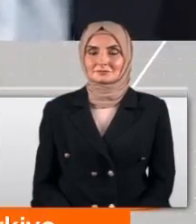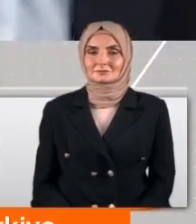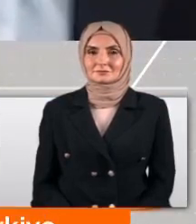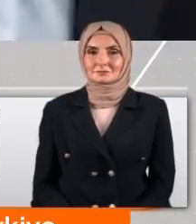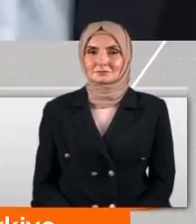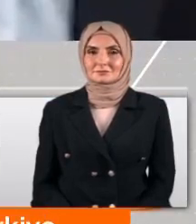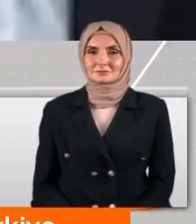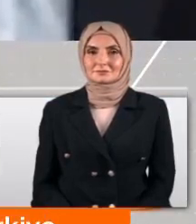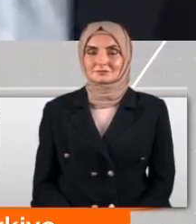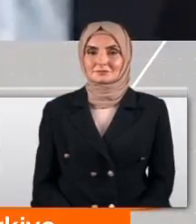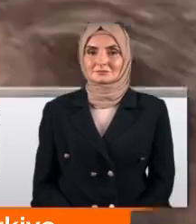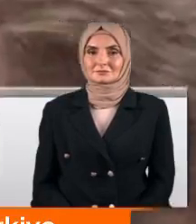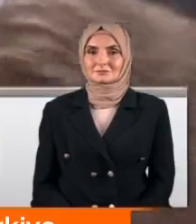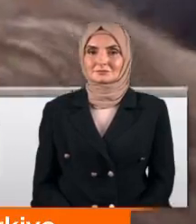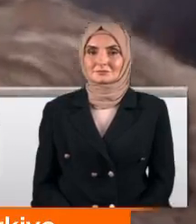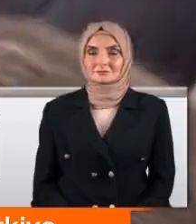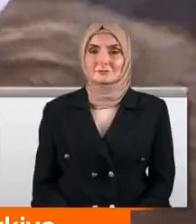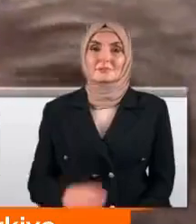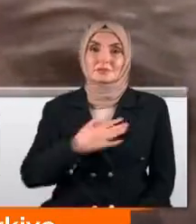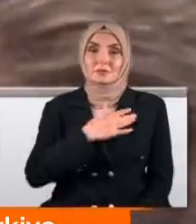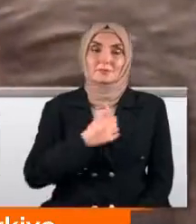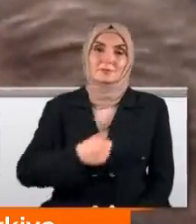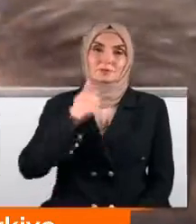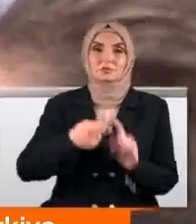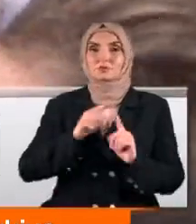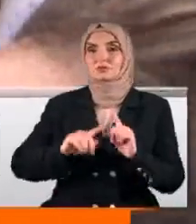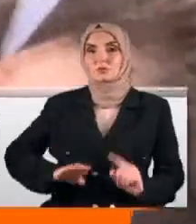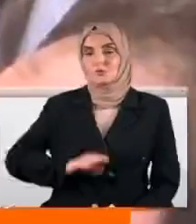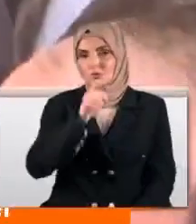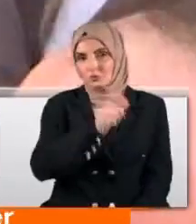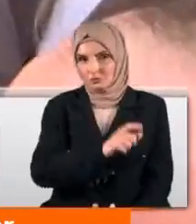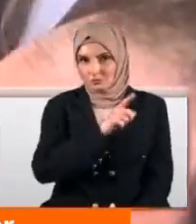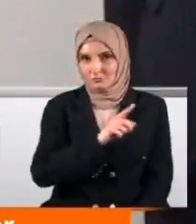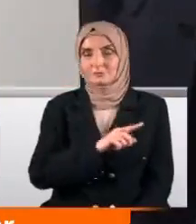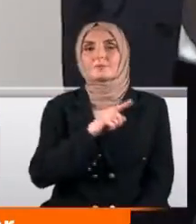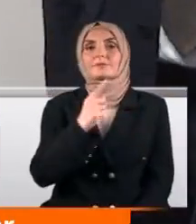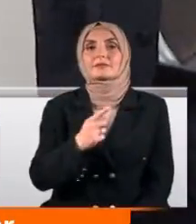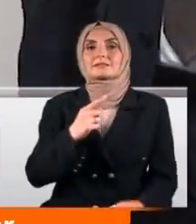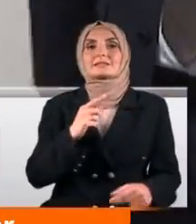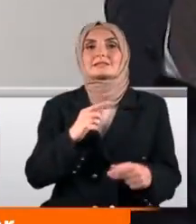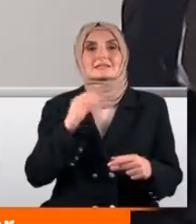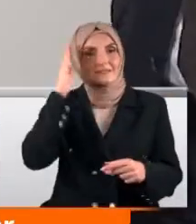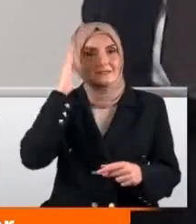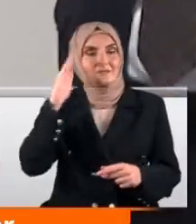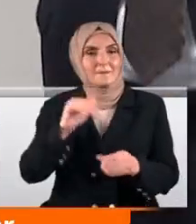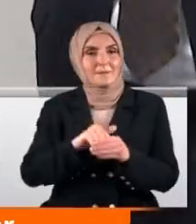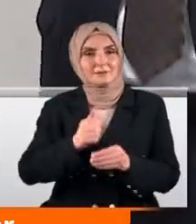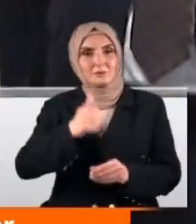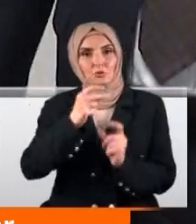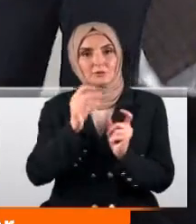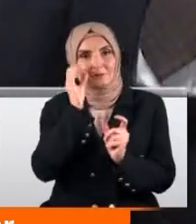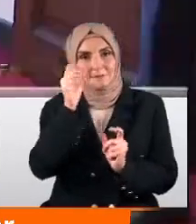ama halkı kandıramıyorsunuz. CHP Genel Başkanı Kemal Kılıçdaroğlu'yla Zafer Partisi Genel Başkanı Ümit Özdağ